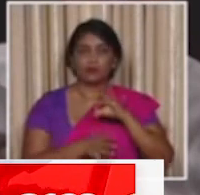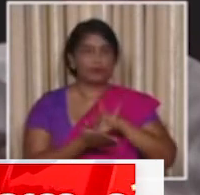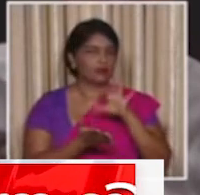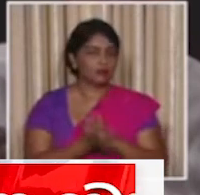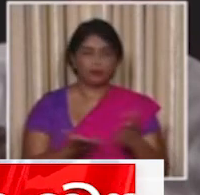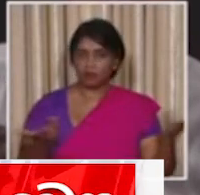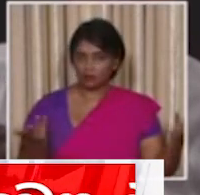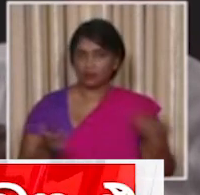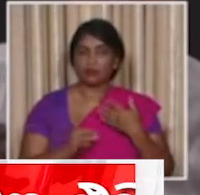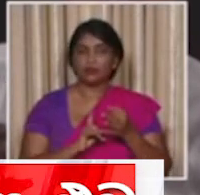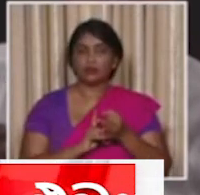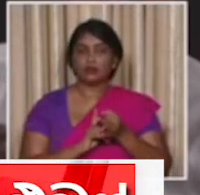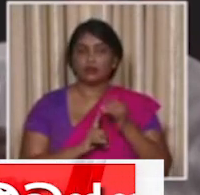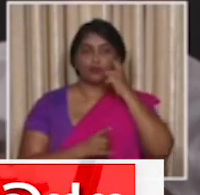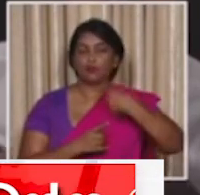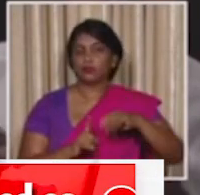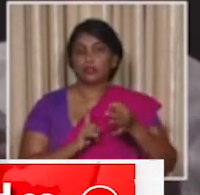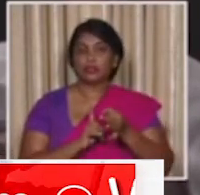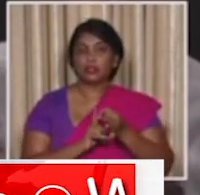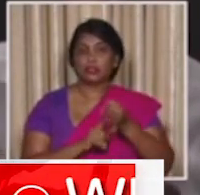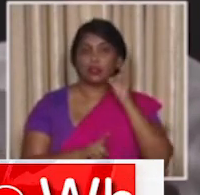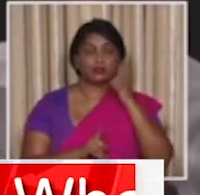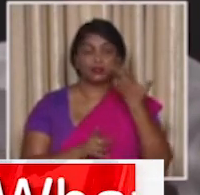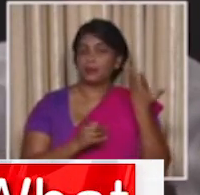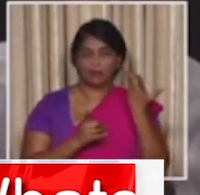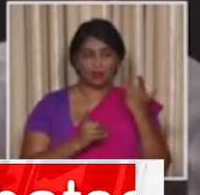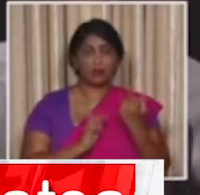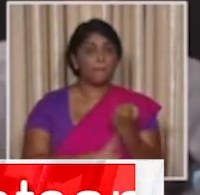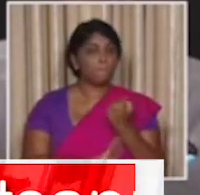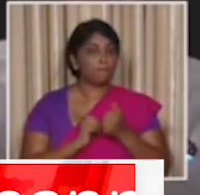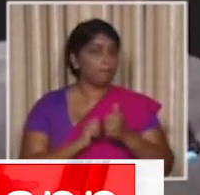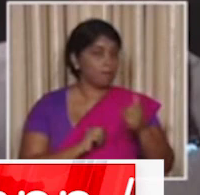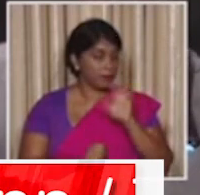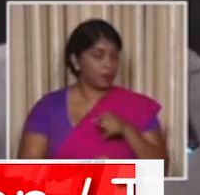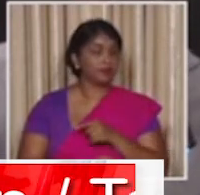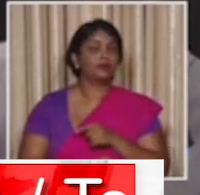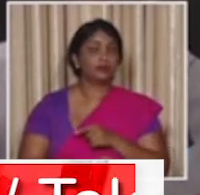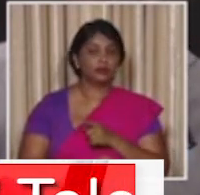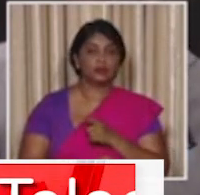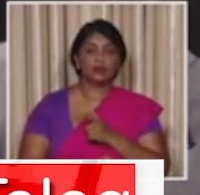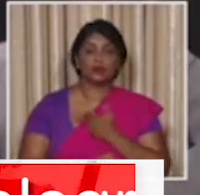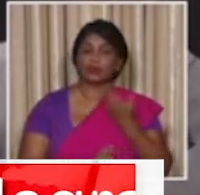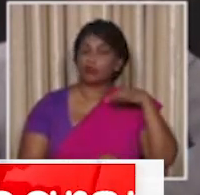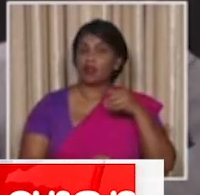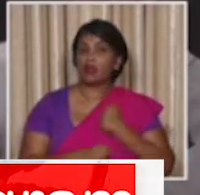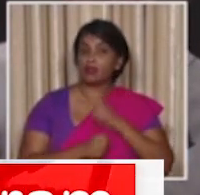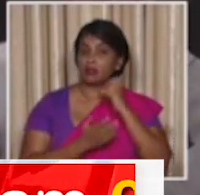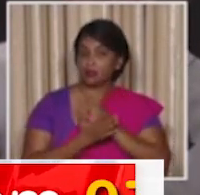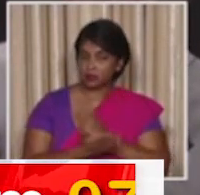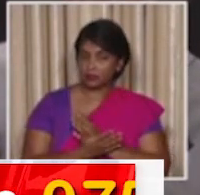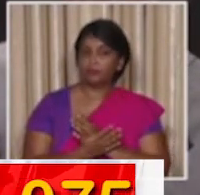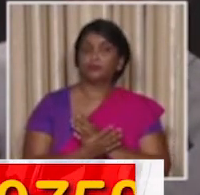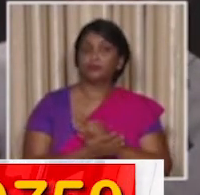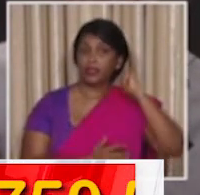තිබුණේ නැහැ. විධායකයක් තිබුණේ නැහැ ජනතාව විසින්පත් කරන. ඒතර ඒ විධායක බලයේ ක්‍රියාත්මක වුණේ ස්වල්බරියාන් ක්‍රම ව්‍යවස්ථාව වෙනම මහරජිනගේ